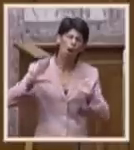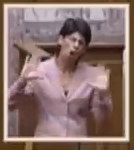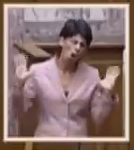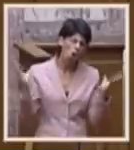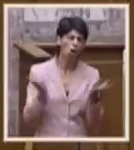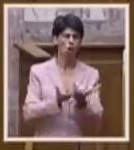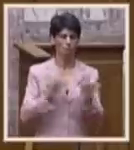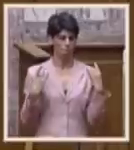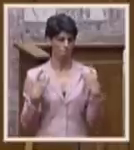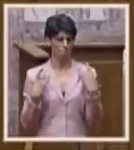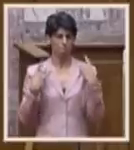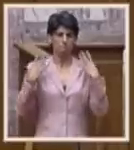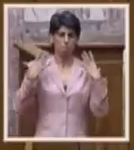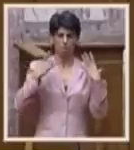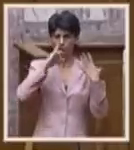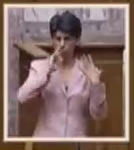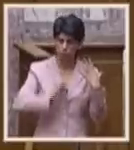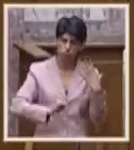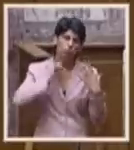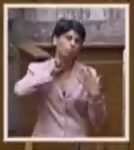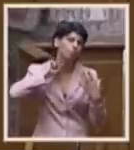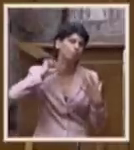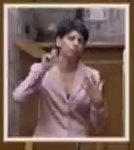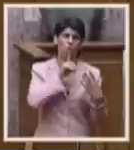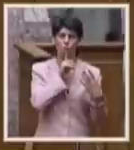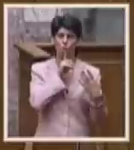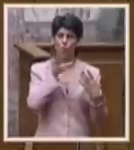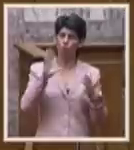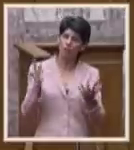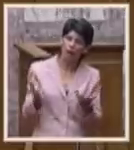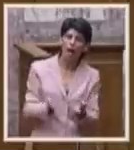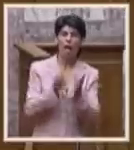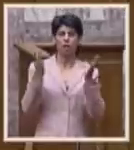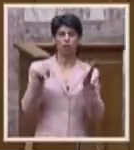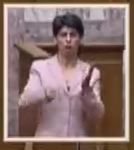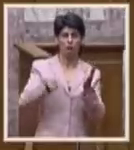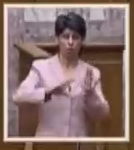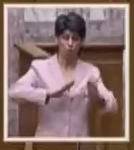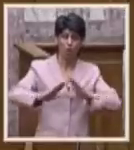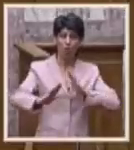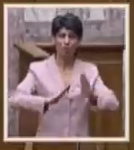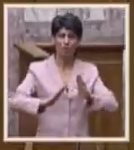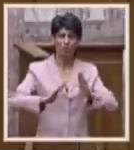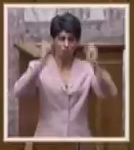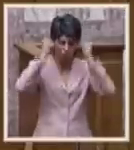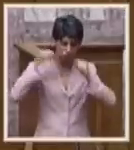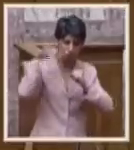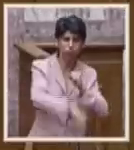από την εξάρτηση, αυτή την εξάρτηση, έστω και αν αυτή σήμερα μας προστατεύει από τη